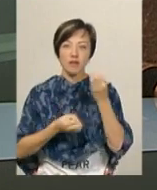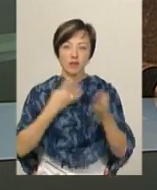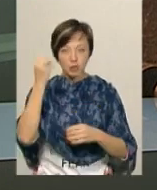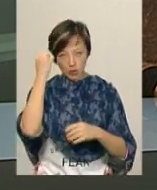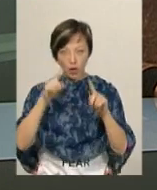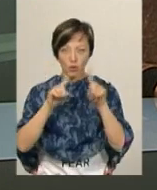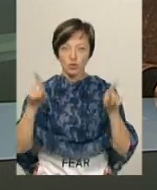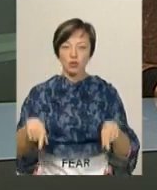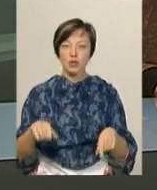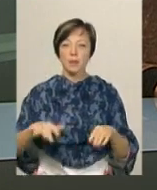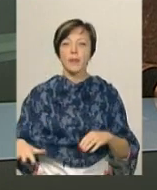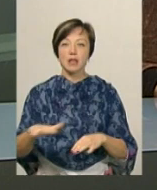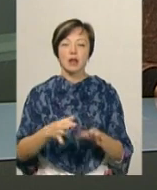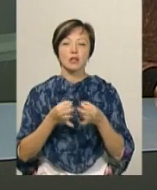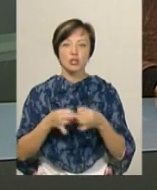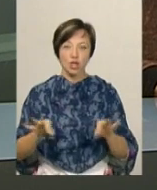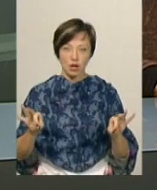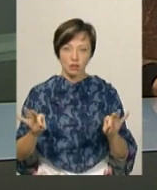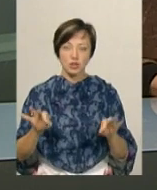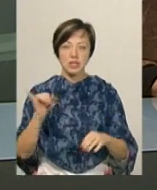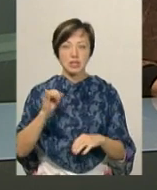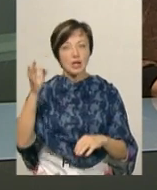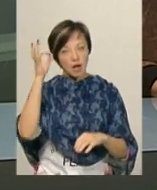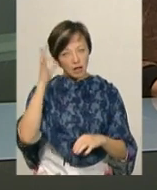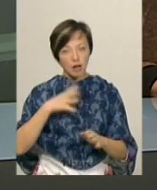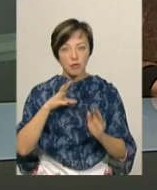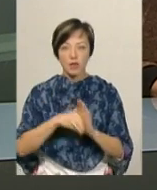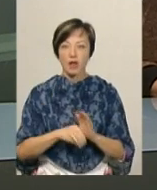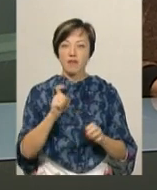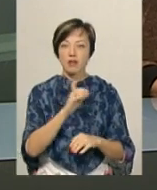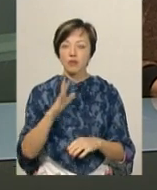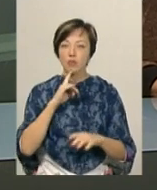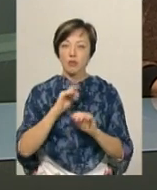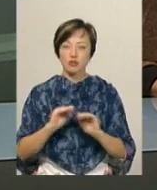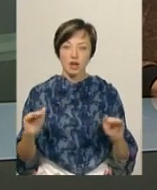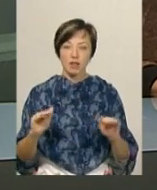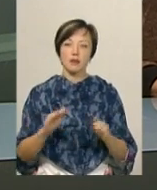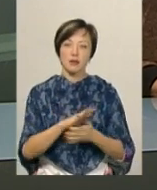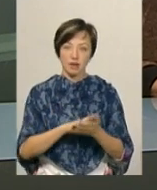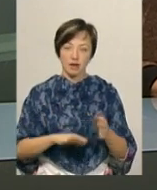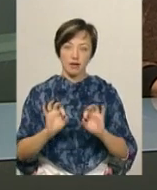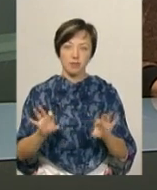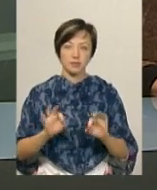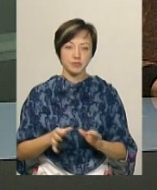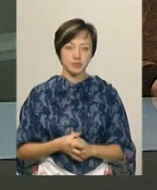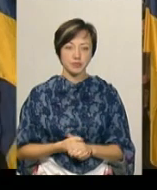меморіальної дошки, що на Майдані Незалежності, і згадали полеглих хвилиною мовчання. Анастасія Олексюк